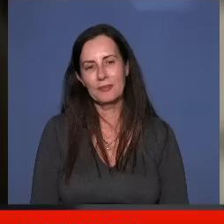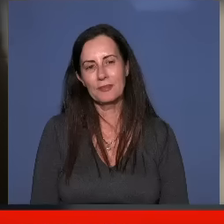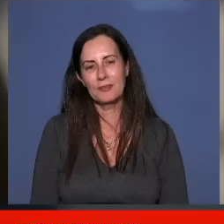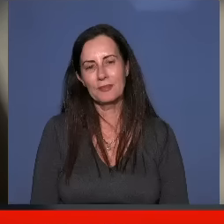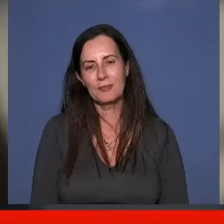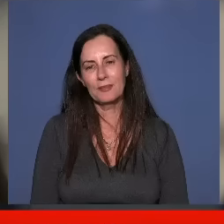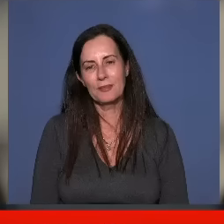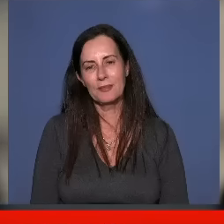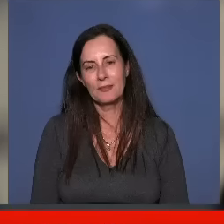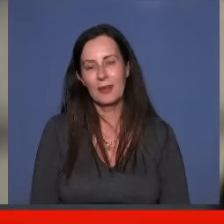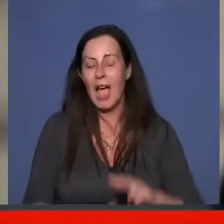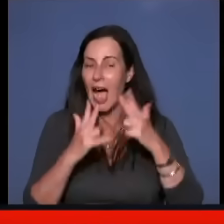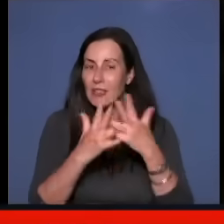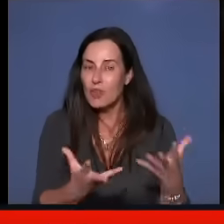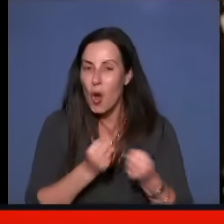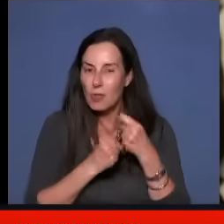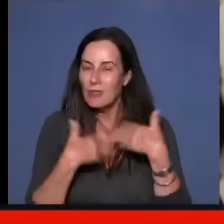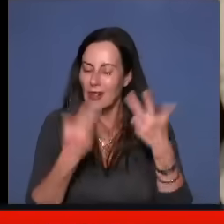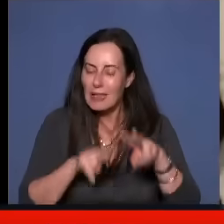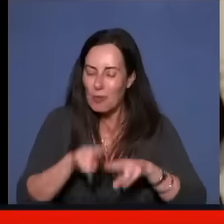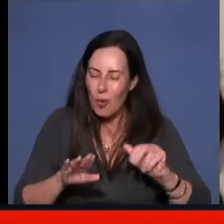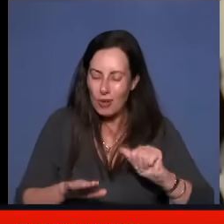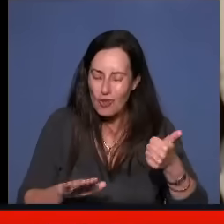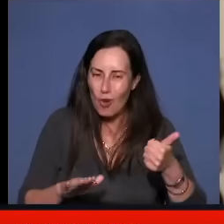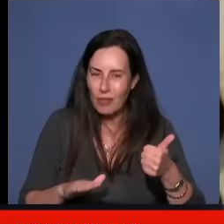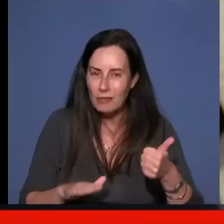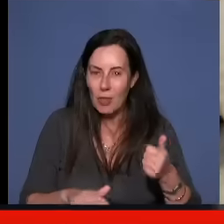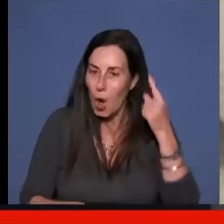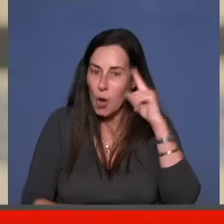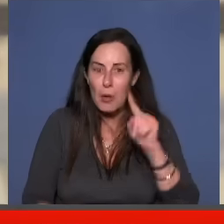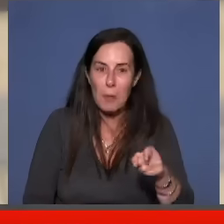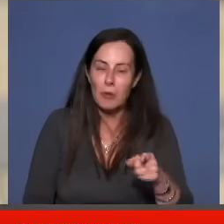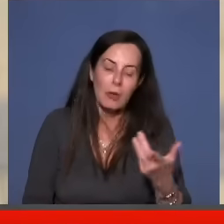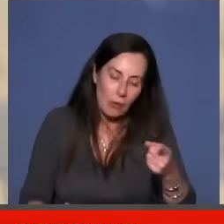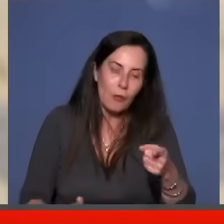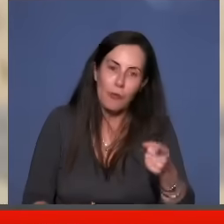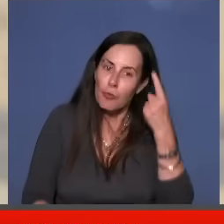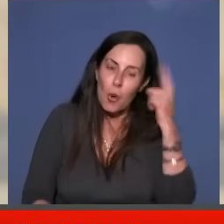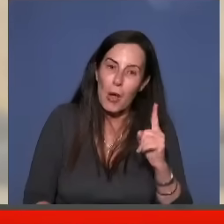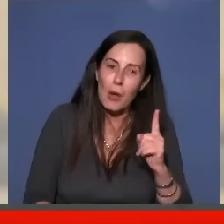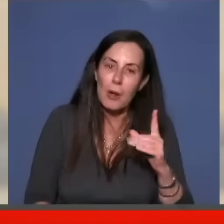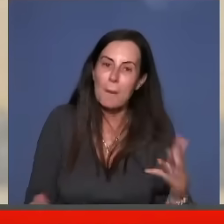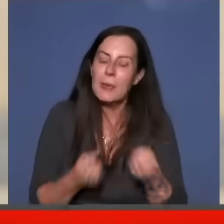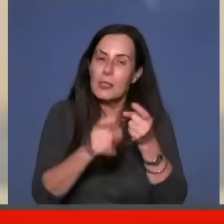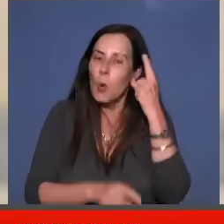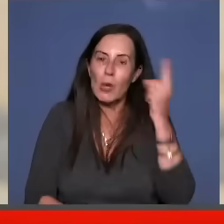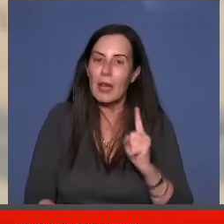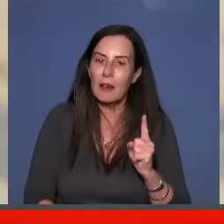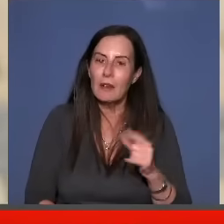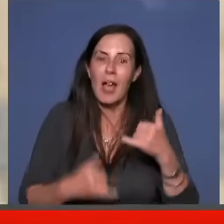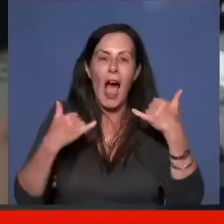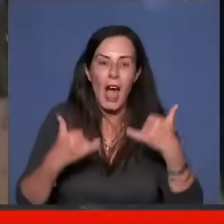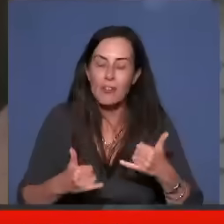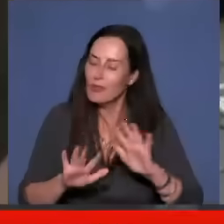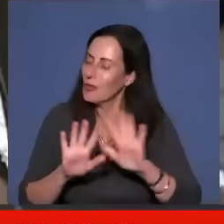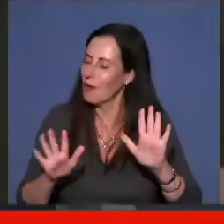שתי שבעים אליי, תעשי, מי אני? הצוות שחילץ והעניק את הטיפול הראשוני לשוהם לא ידע מי הוא, והוא לא מי הצילו את חייו. עכשיו, כשיצא